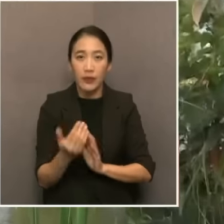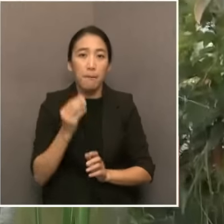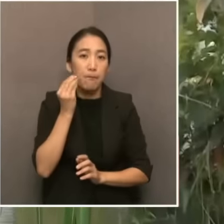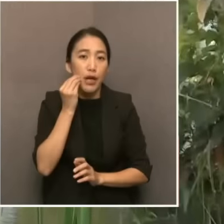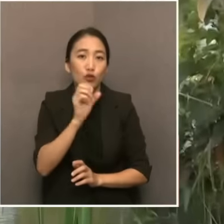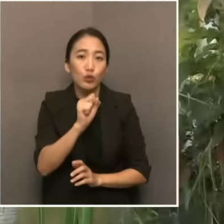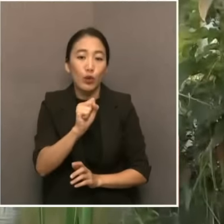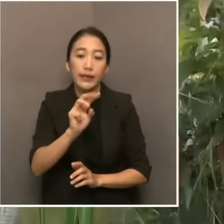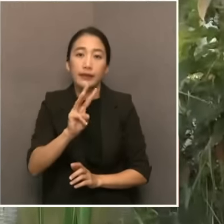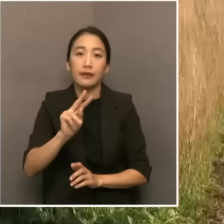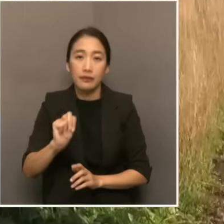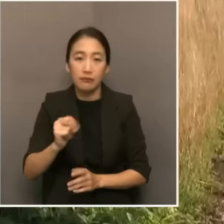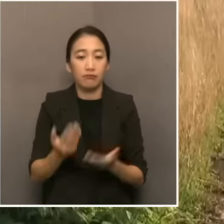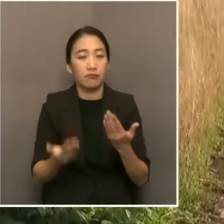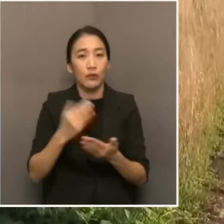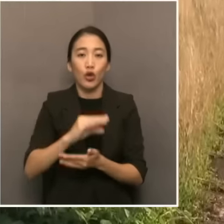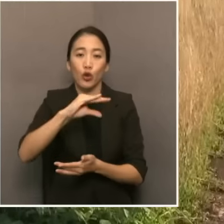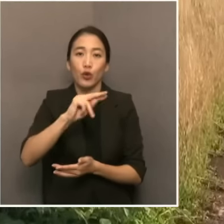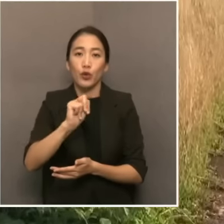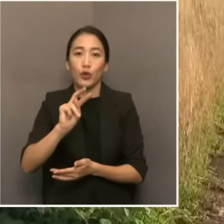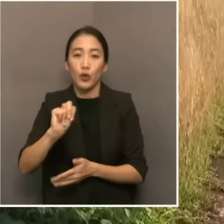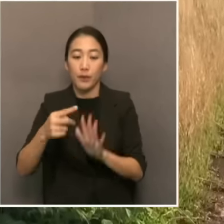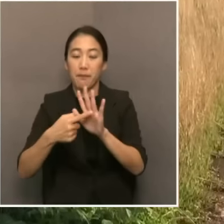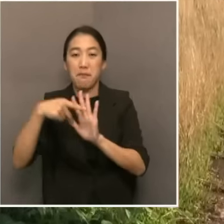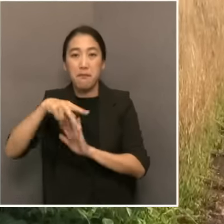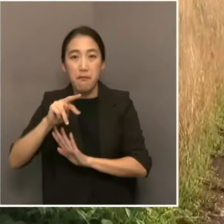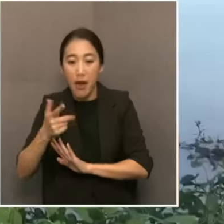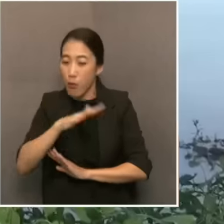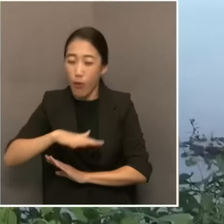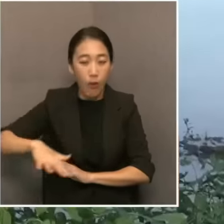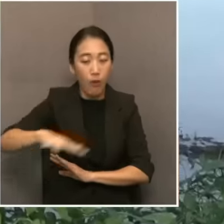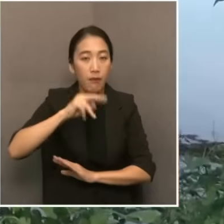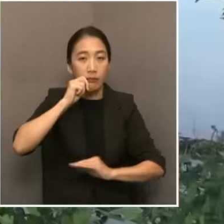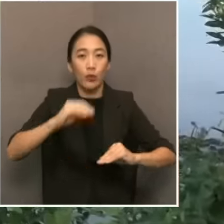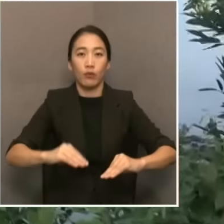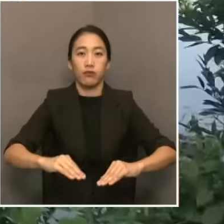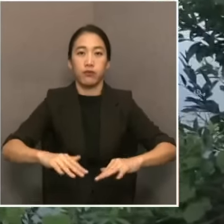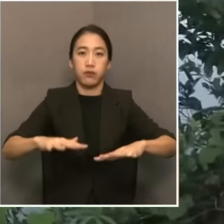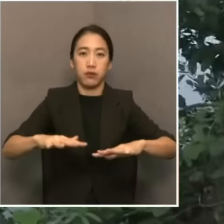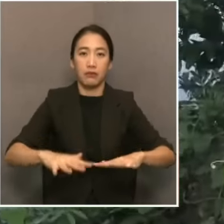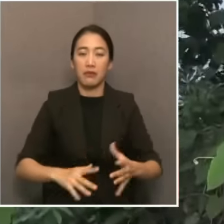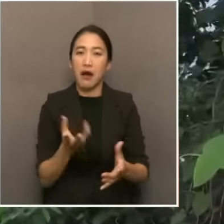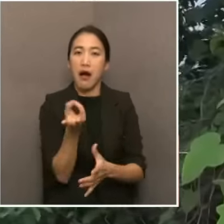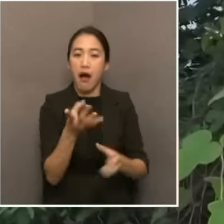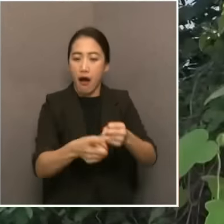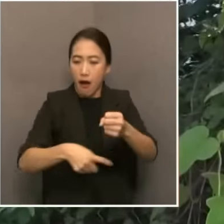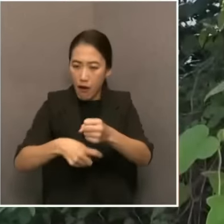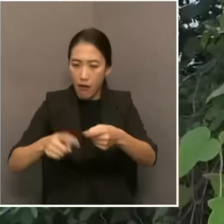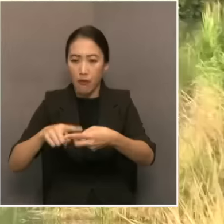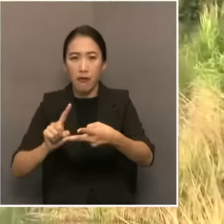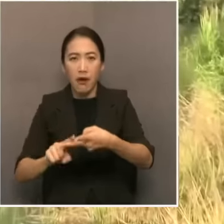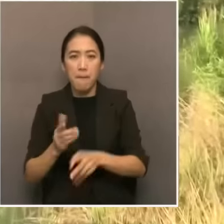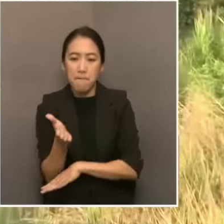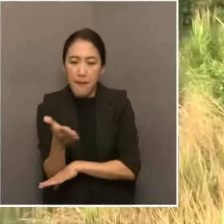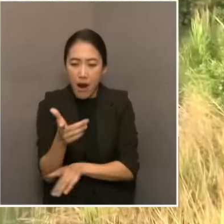พื้นที่บ้านโนนแพงถูกน้ำโขงหนุนท่วมเต็มพื้นที่นาพืชผักรวมทั้งบ่อเลี้ยงปลา2บ่อจมน้ำห